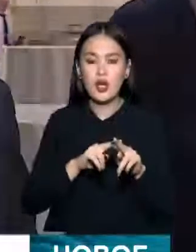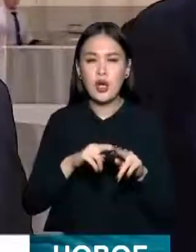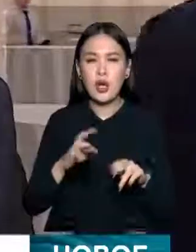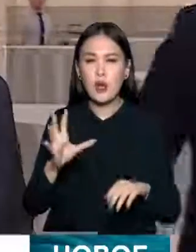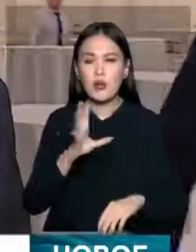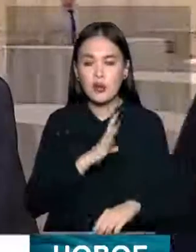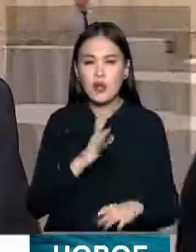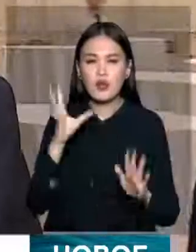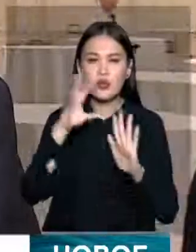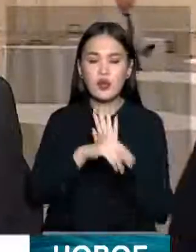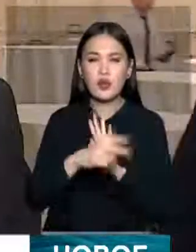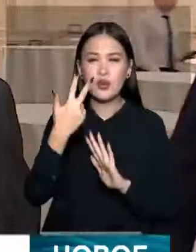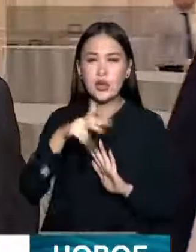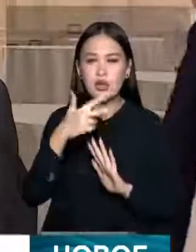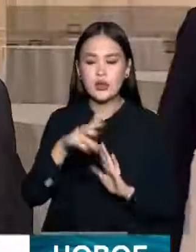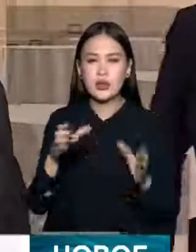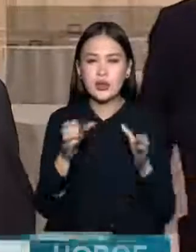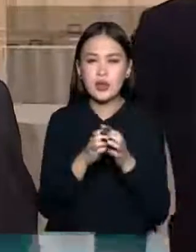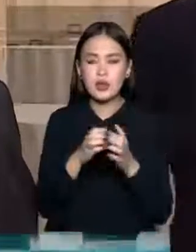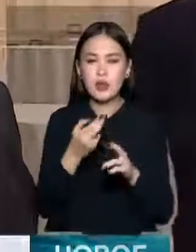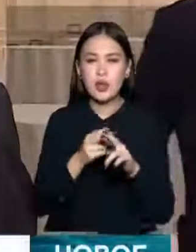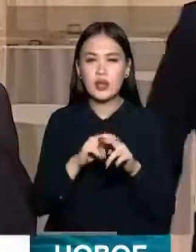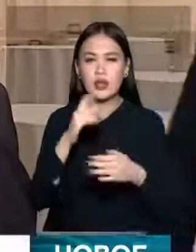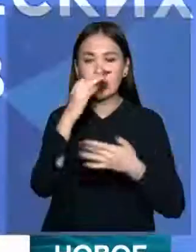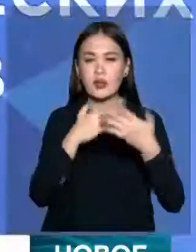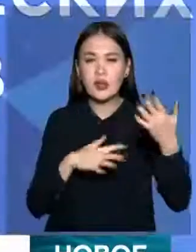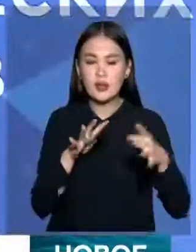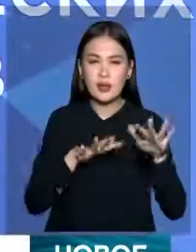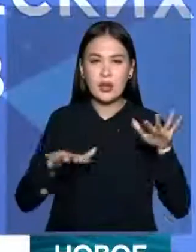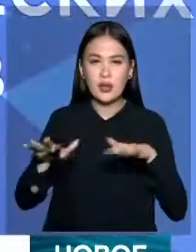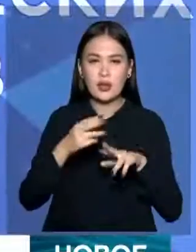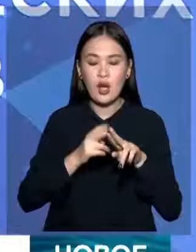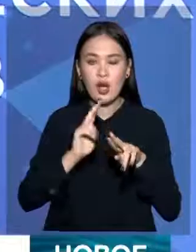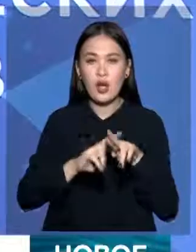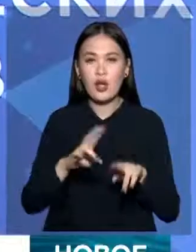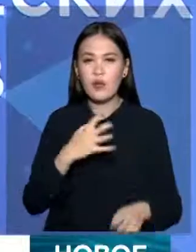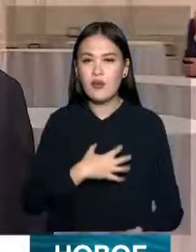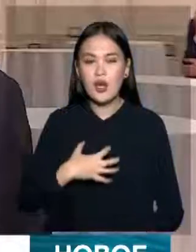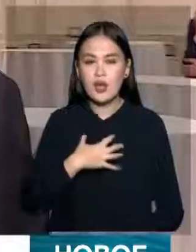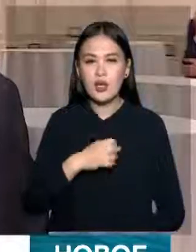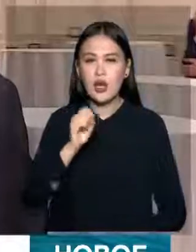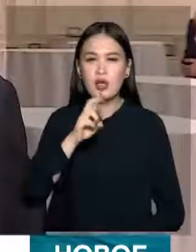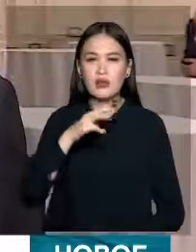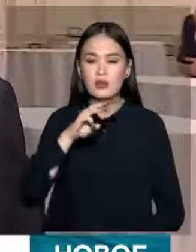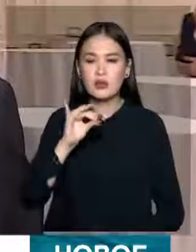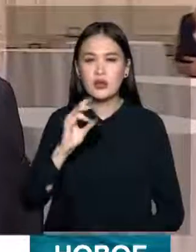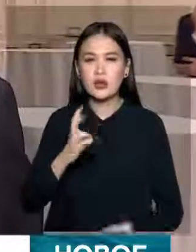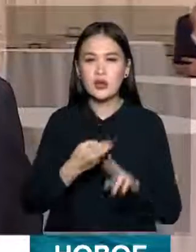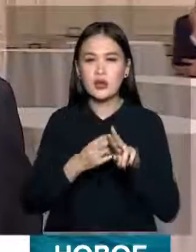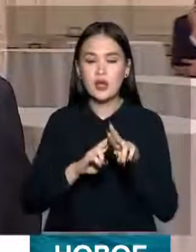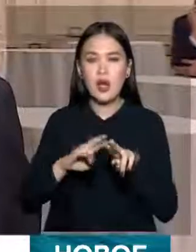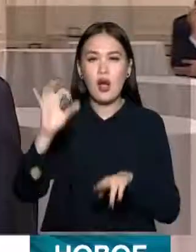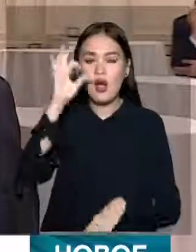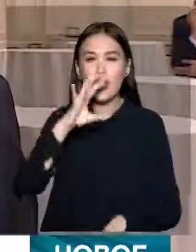Для вхождения в топ-30 стран необходимо довести их до уровня 30-ки. Поэтому важны административные реформы. Важно дать гражданам понять,